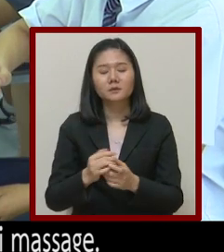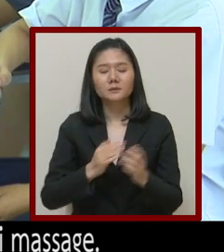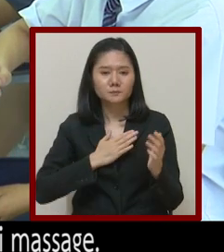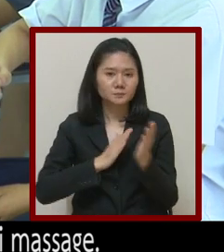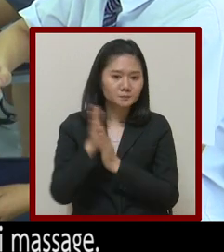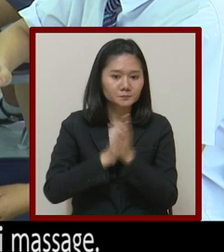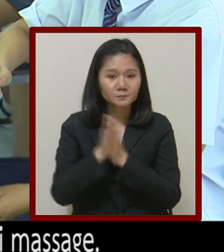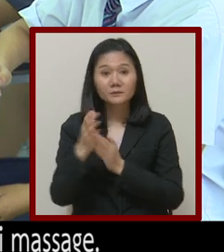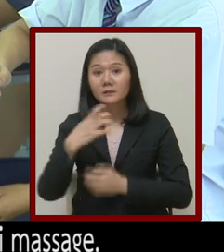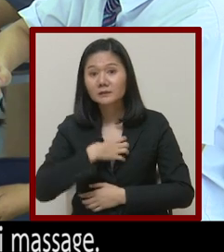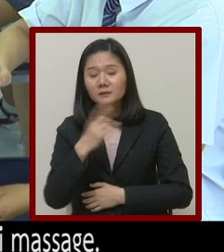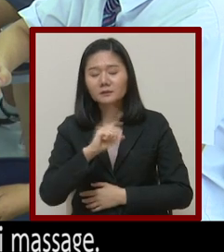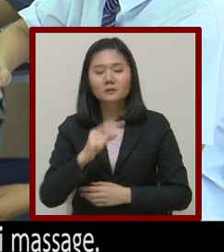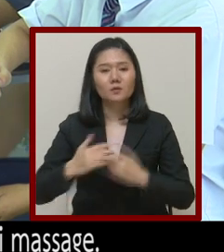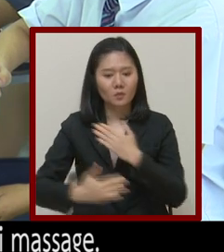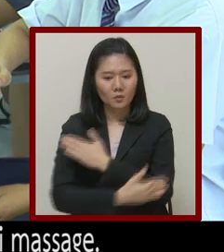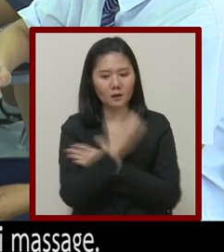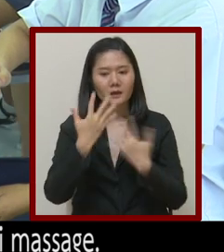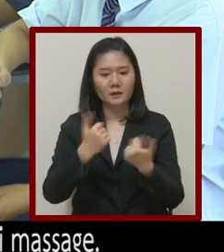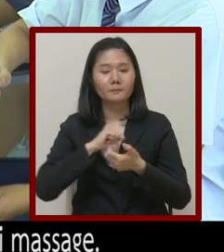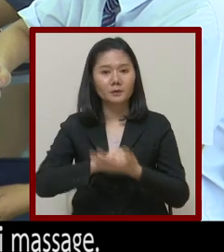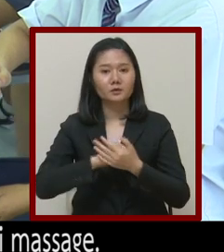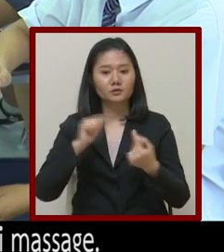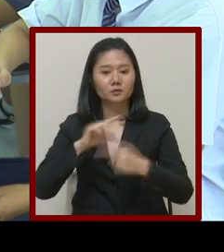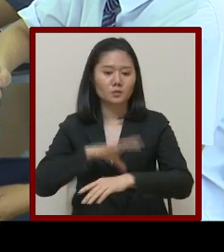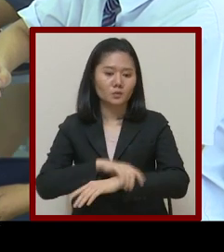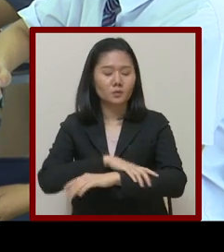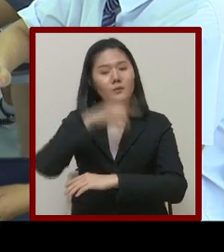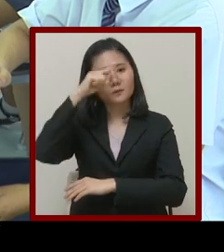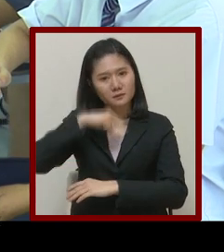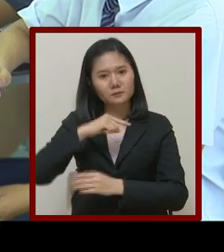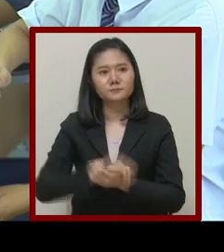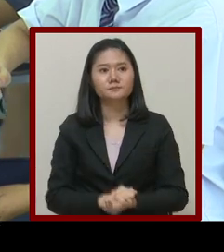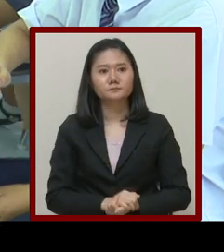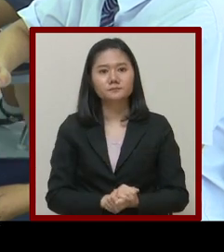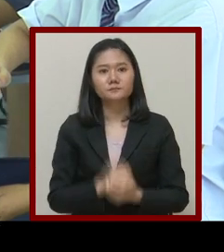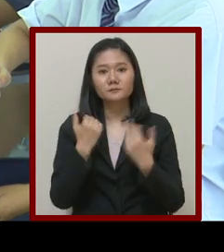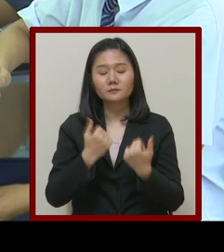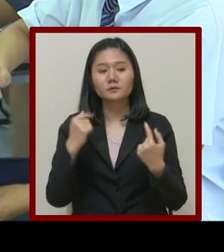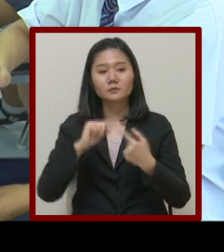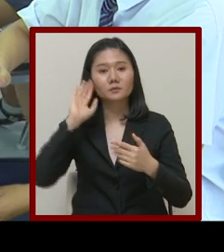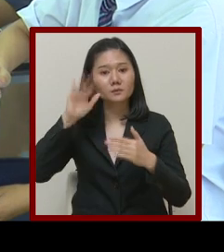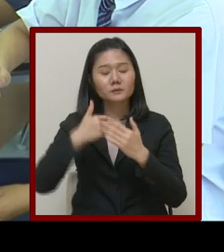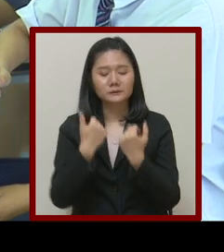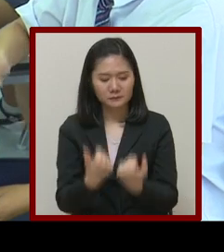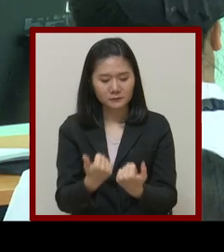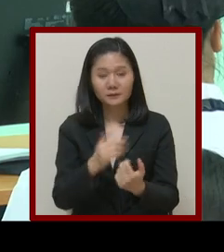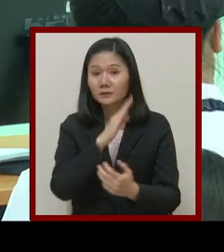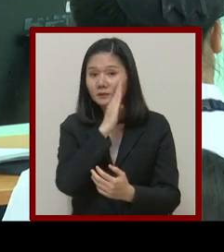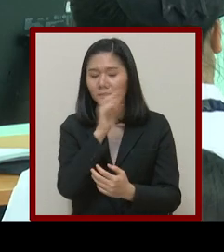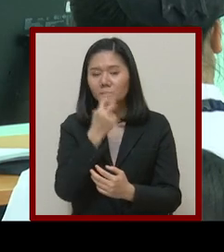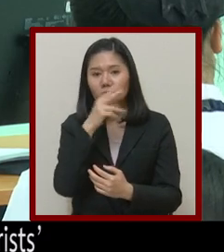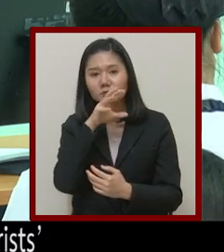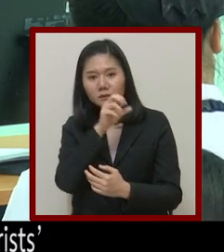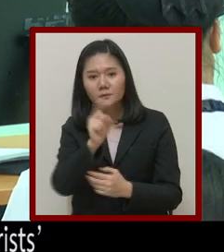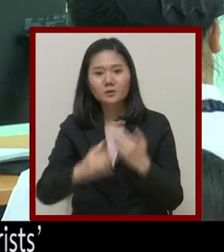รารถนาที่อยากจะมีโอกาสได้รับบริการในเรื่องของการนวดไทยอย่างมากๆจนกระทั่งจนถึงทุกวันนี้ถ้าเรา